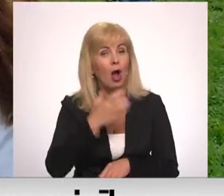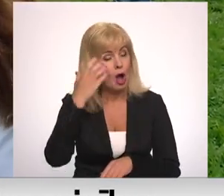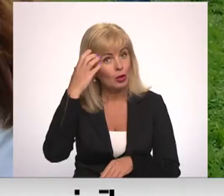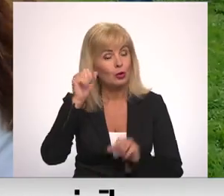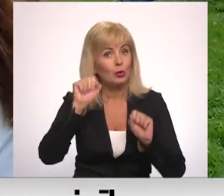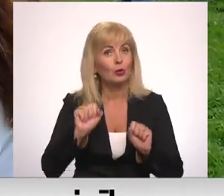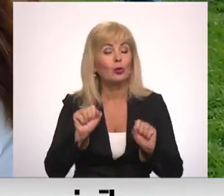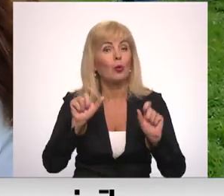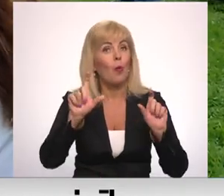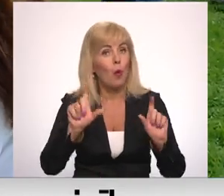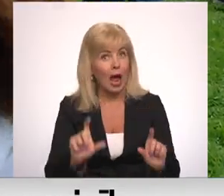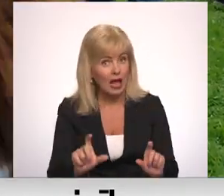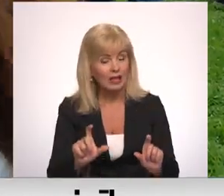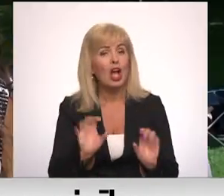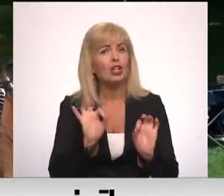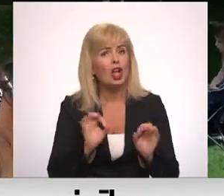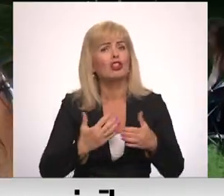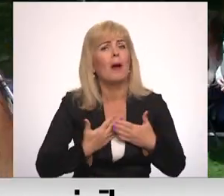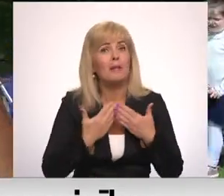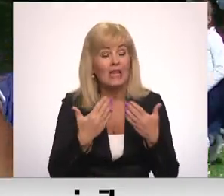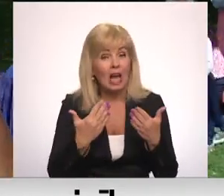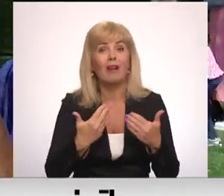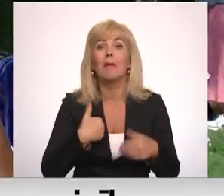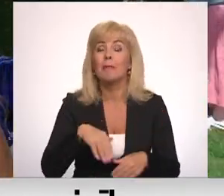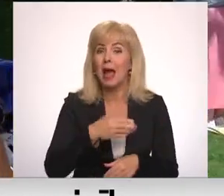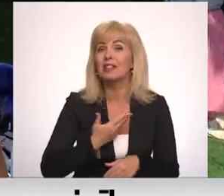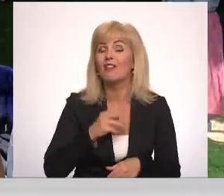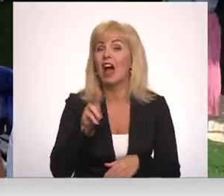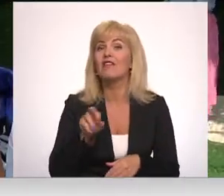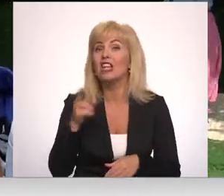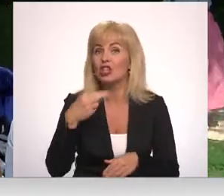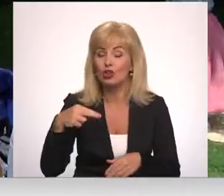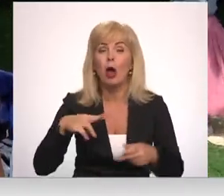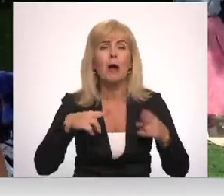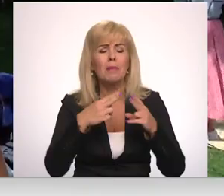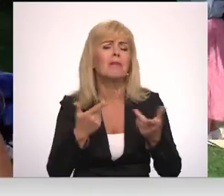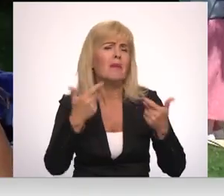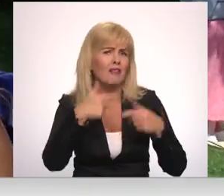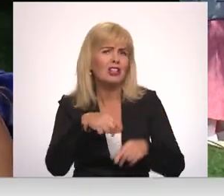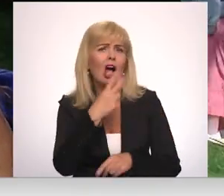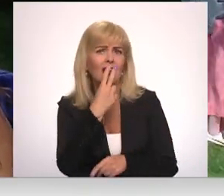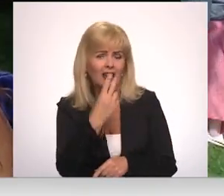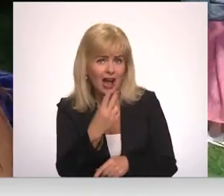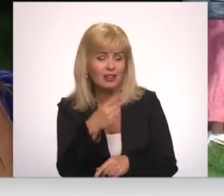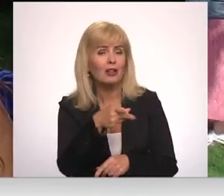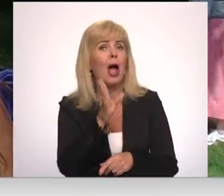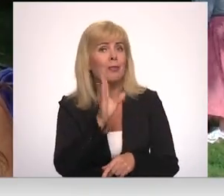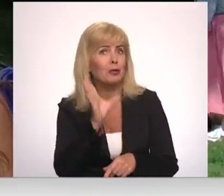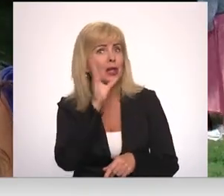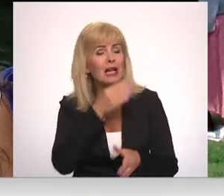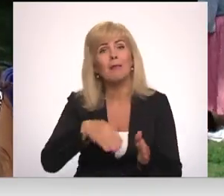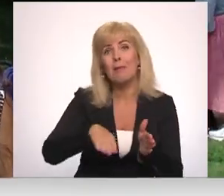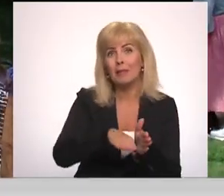laiku. Viņa tiešām iedvesmo. Mēs dzīvojam Vindzorā, redzam pili visu laiku, un mums ir iespēja būt šādos pasākumos par